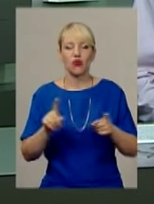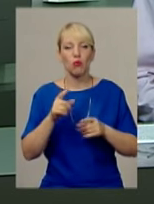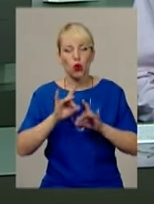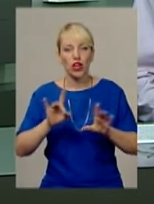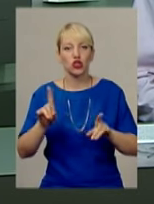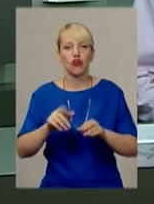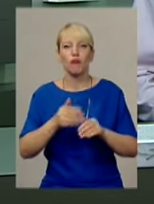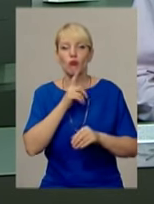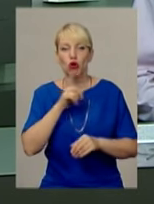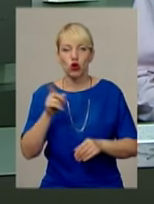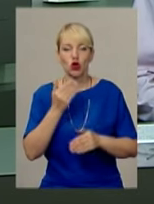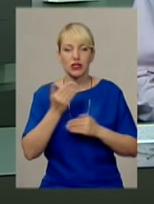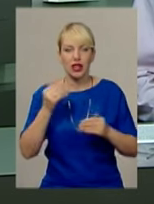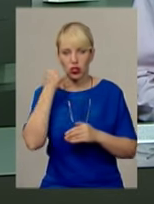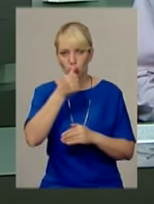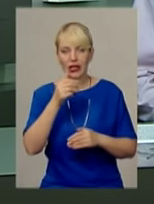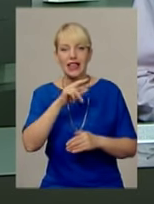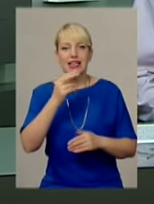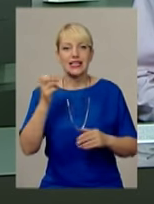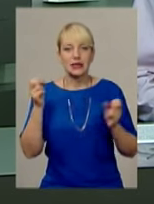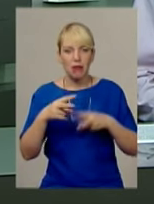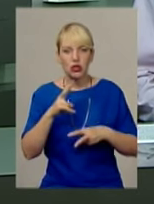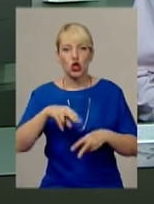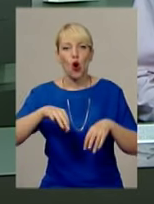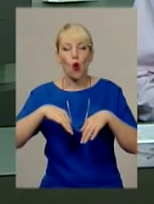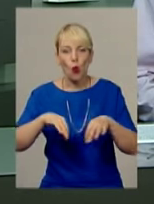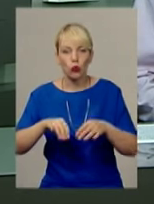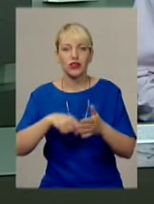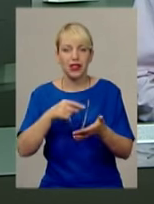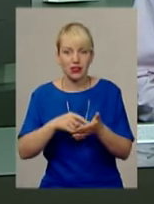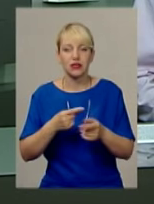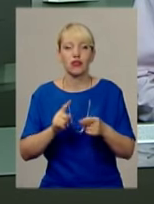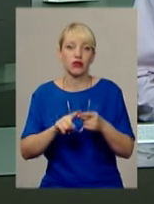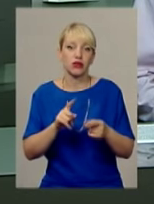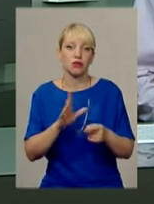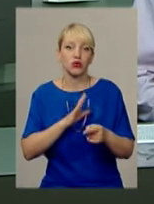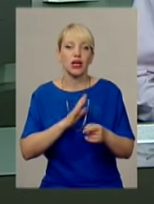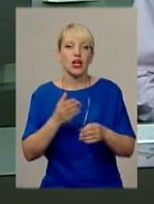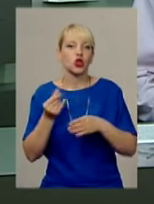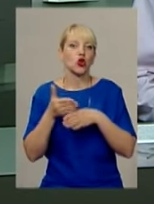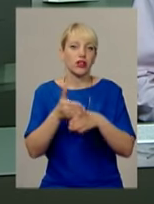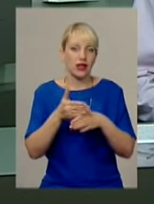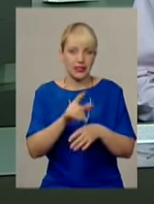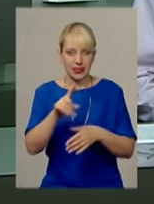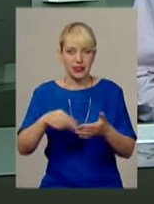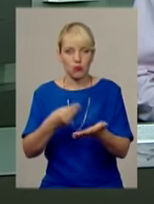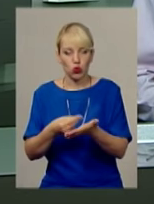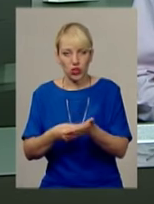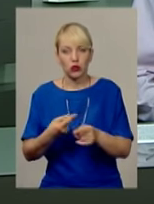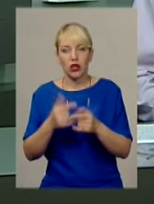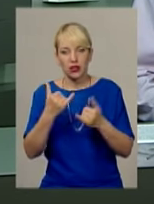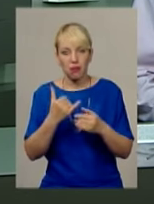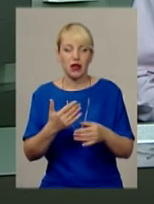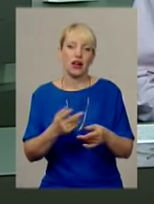років спецкомунтранс працює на дотаціях, а з міського бюджету на його утримання щорічно виділялося понад 1,5 мільйона гривень.